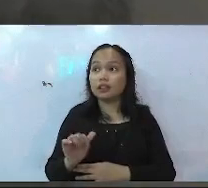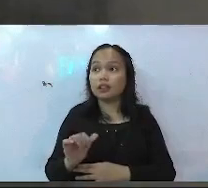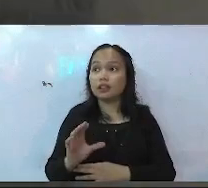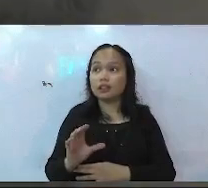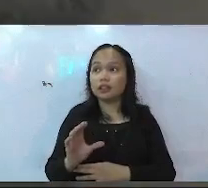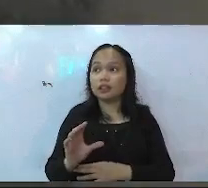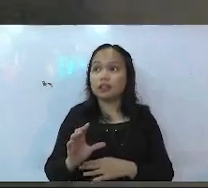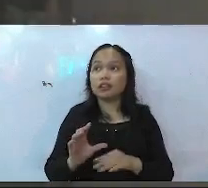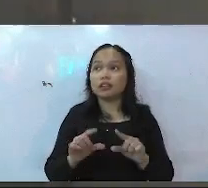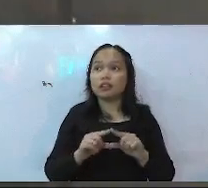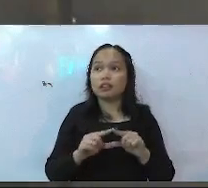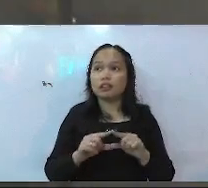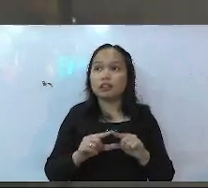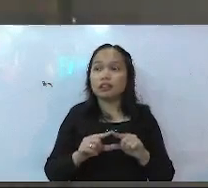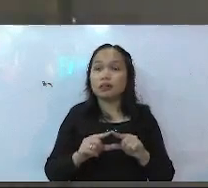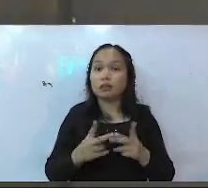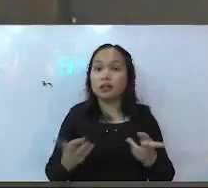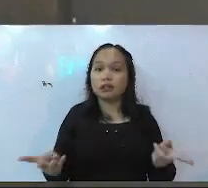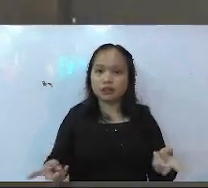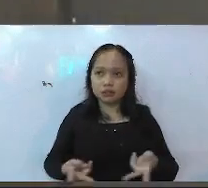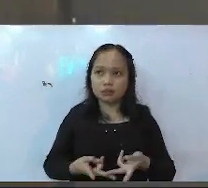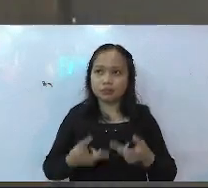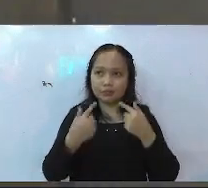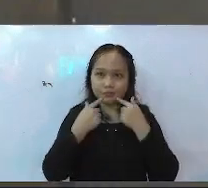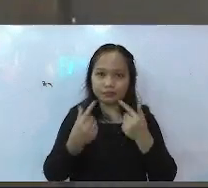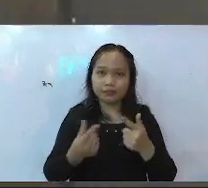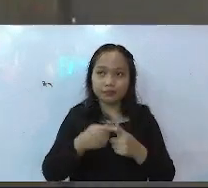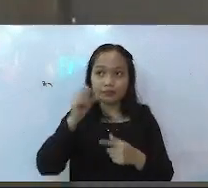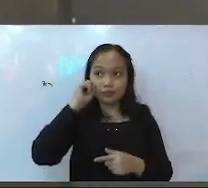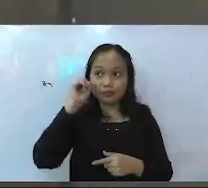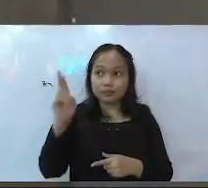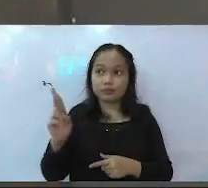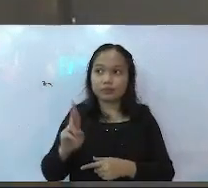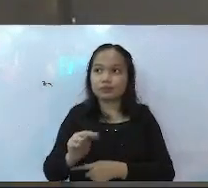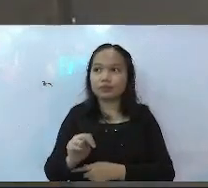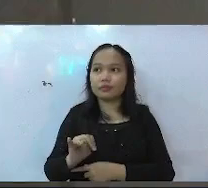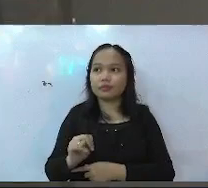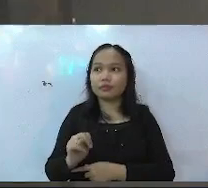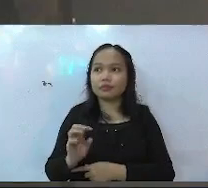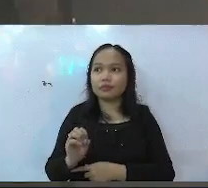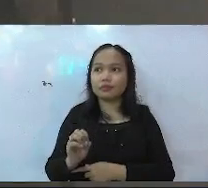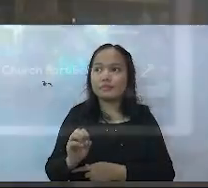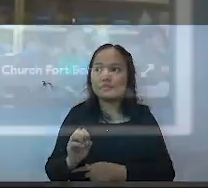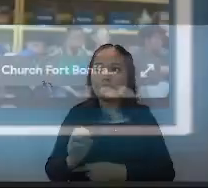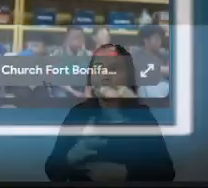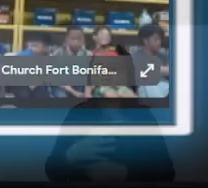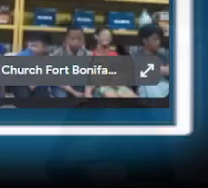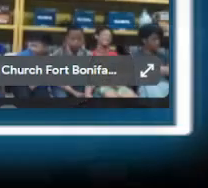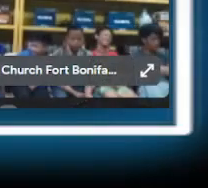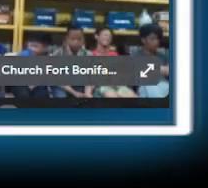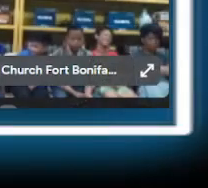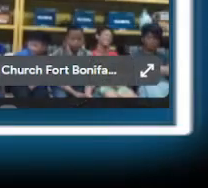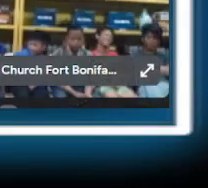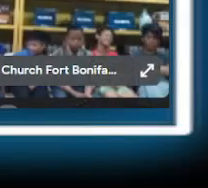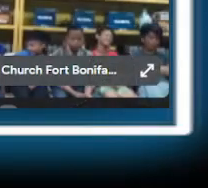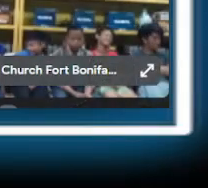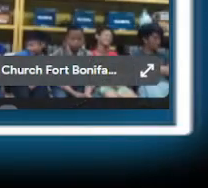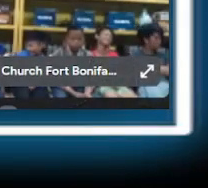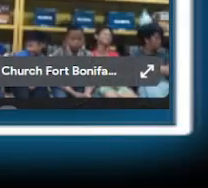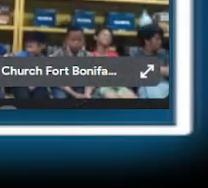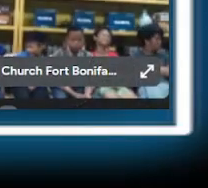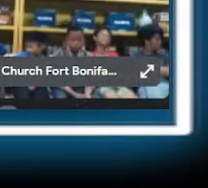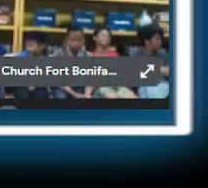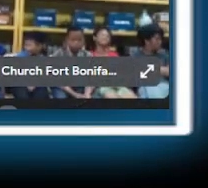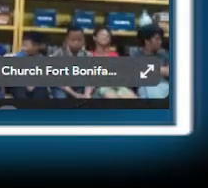so shoutout sa mga lahat ng taga-tarlac sir Niño aan sir Niño hindi ako nagkakamal grupo niya yung kumanta kanina Tama